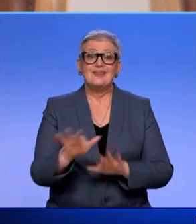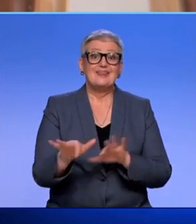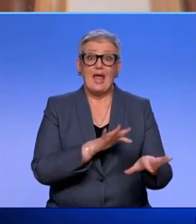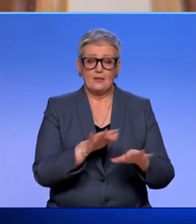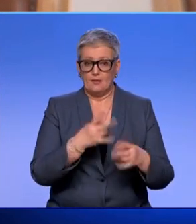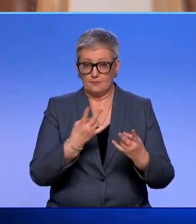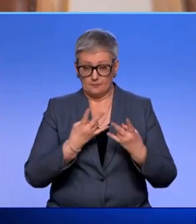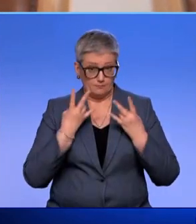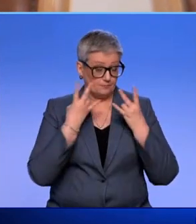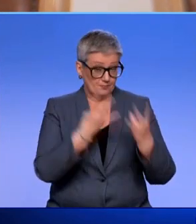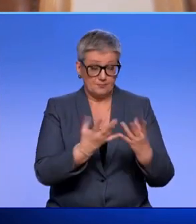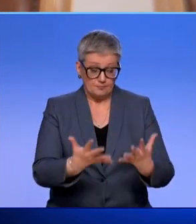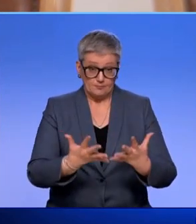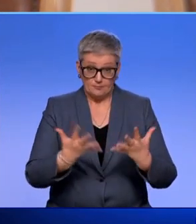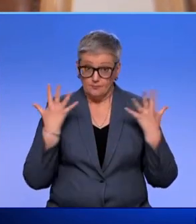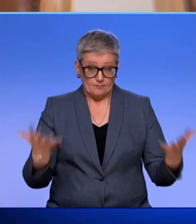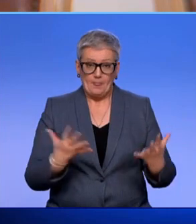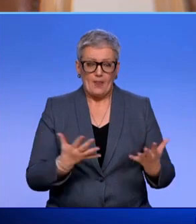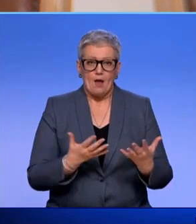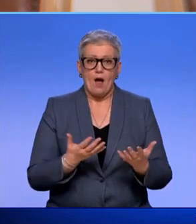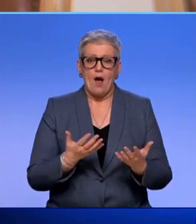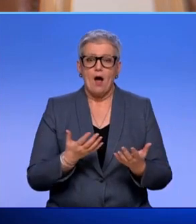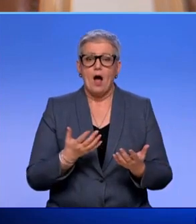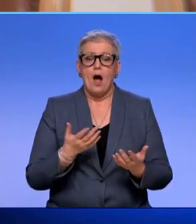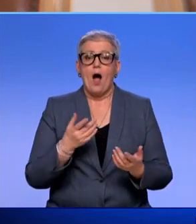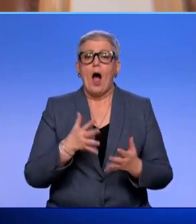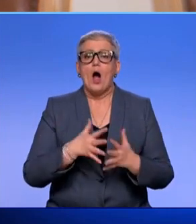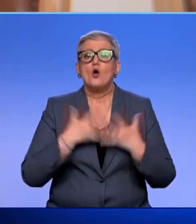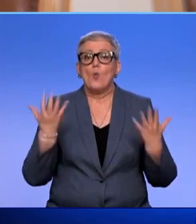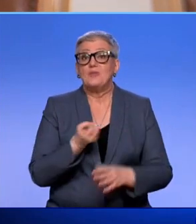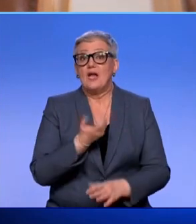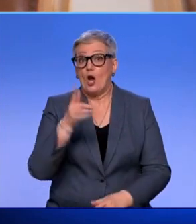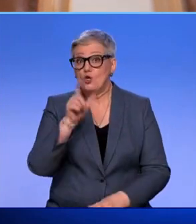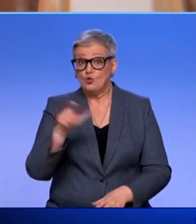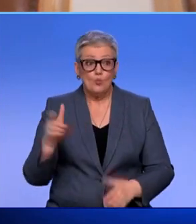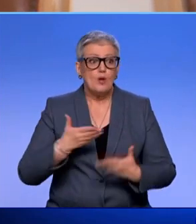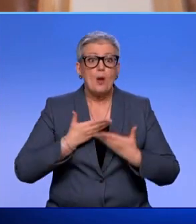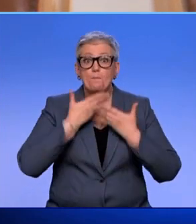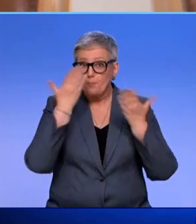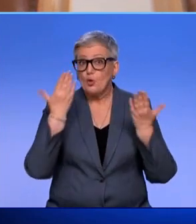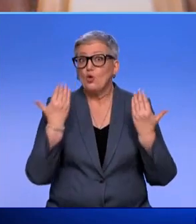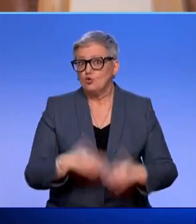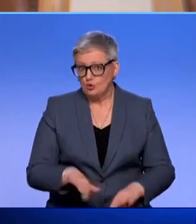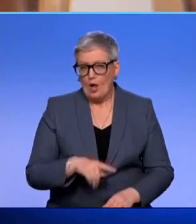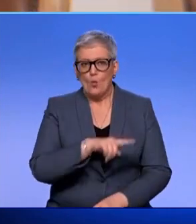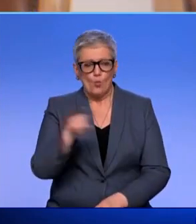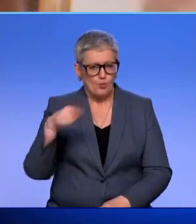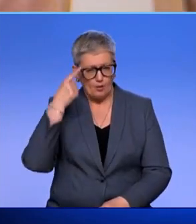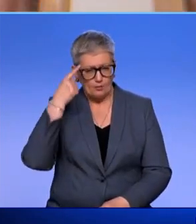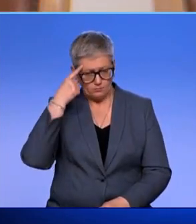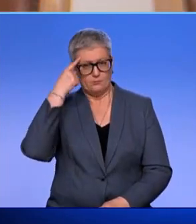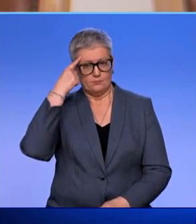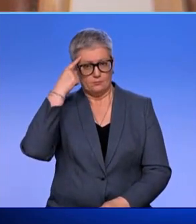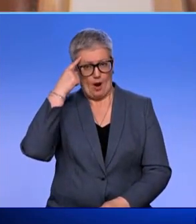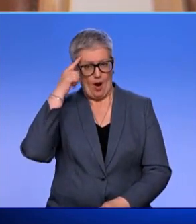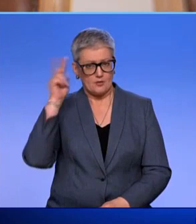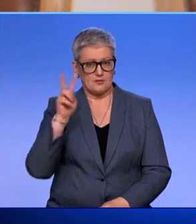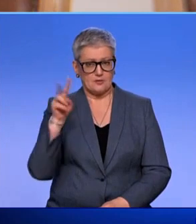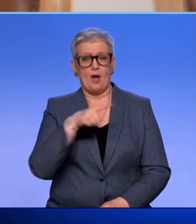неповторимый? Потому что огромное количество людей прочитало, у них сразу ассоциация